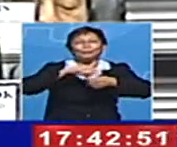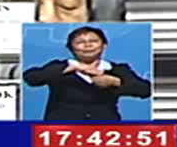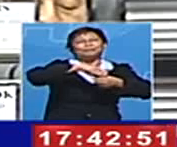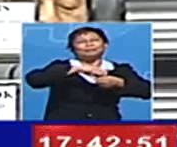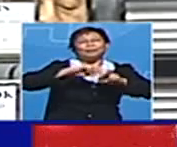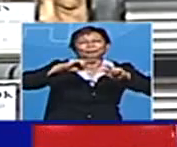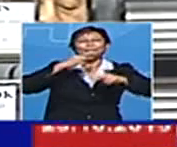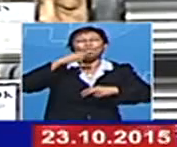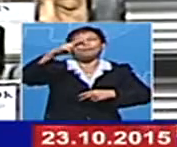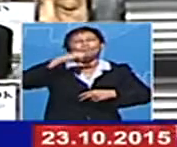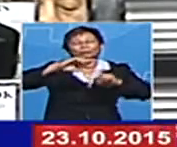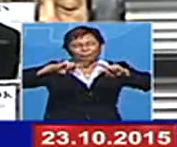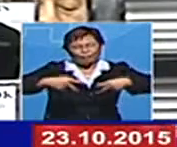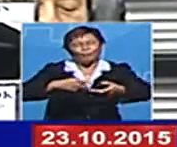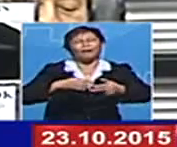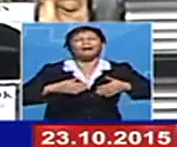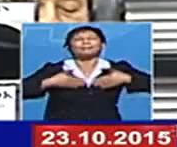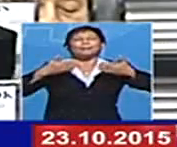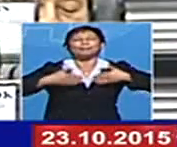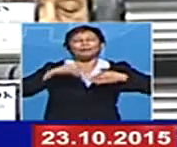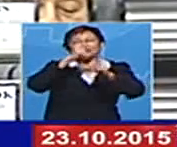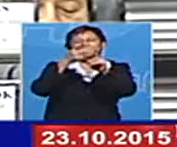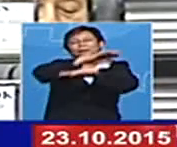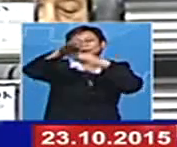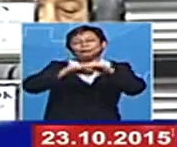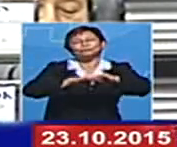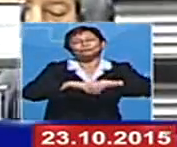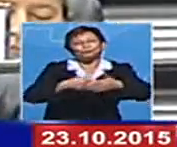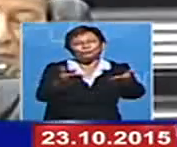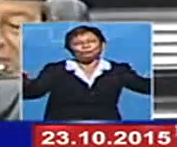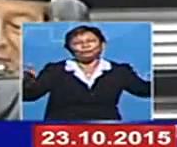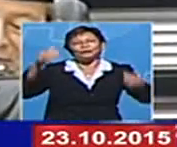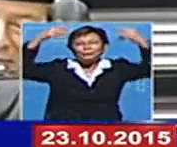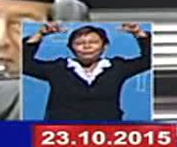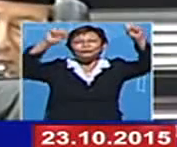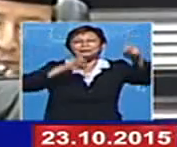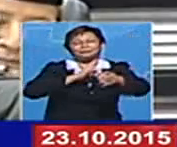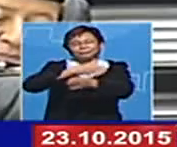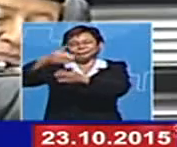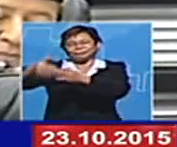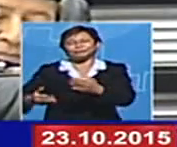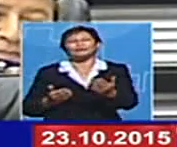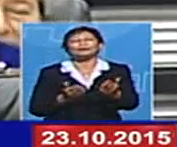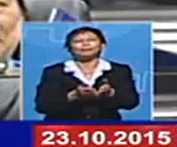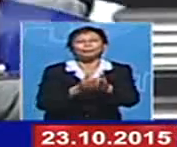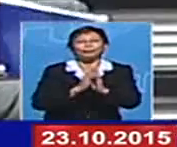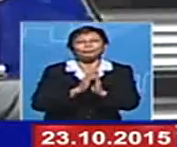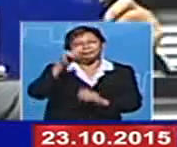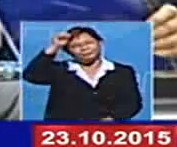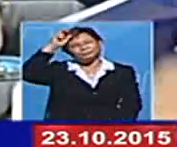Sentosa kepada semua tuan yang di-pertua saya mohon men terima kasih assalamualaikum